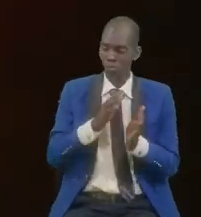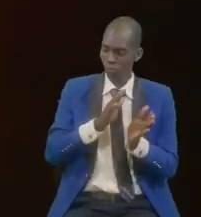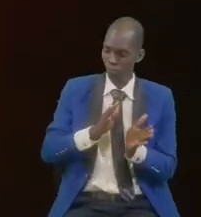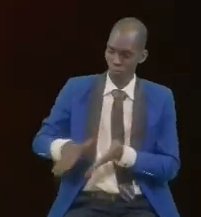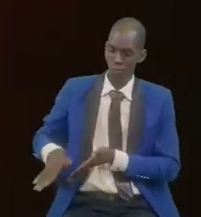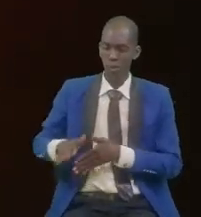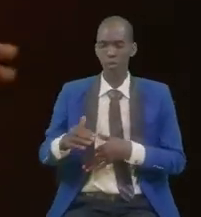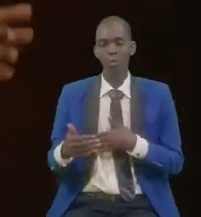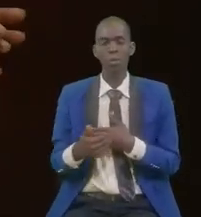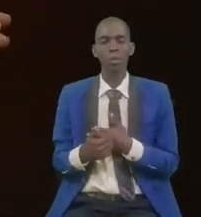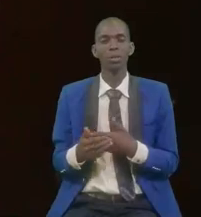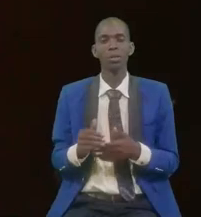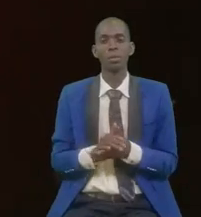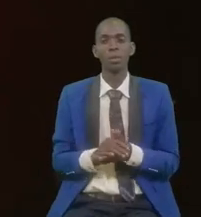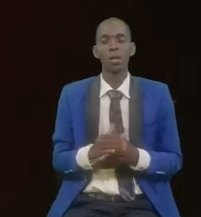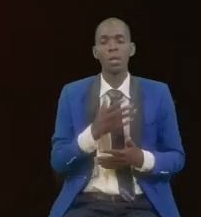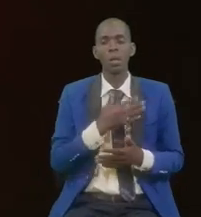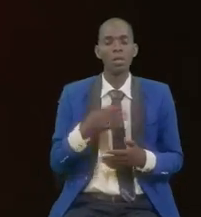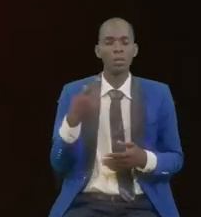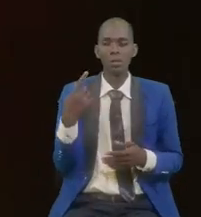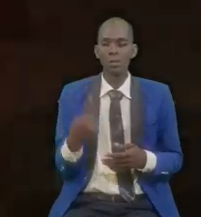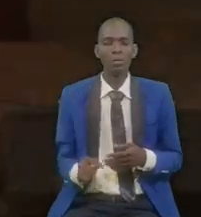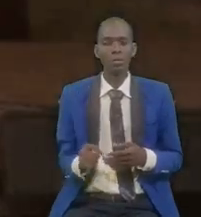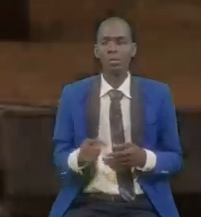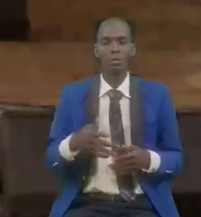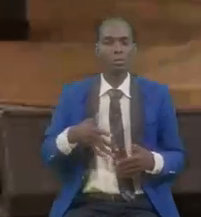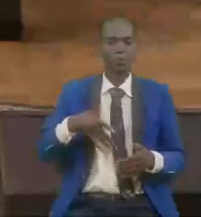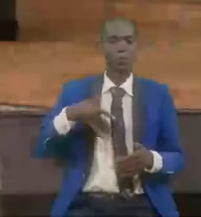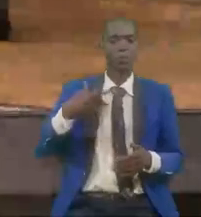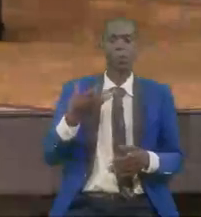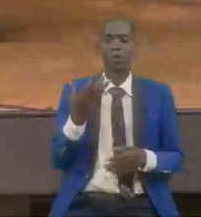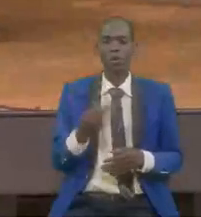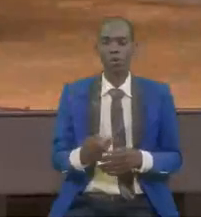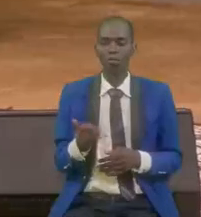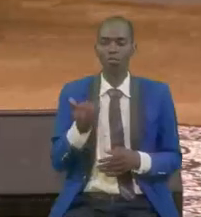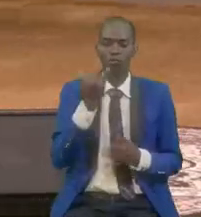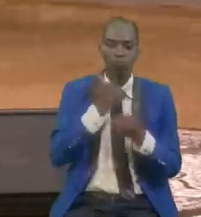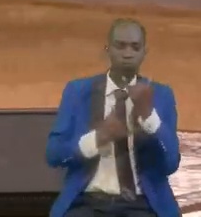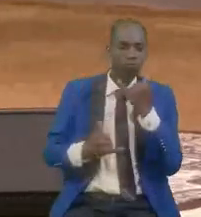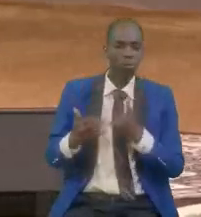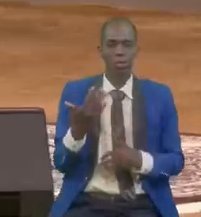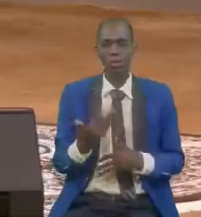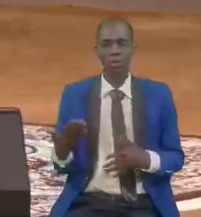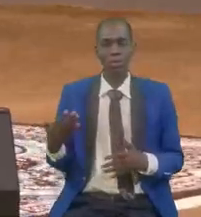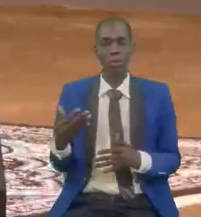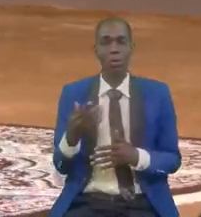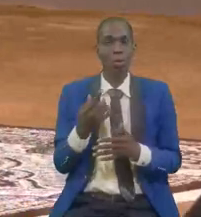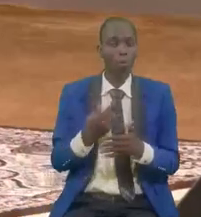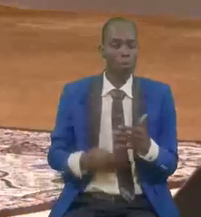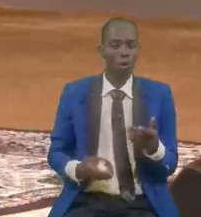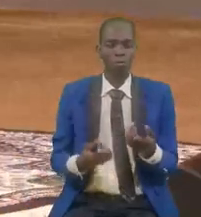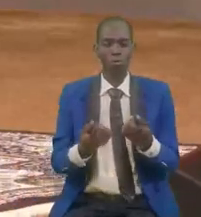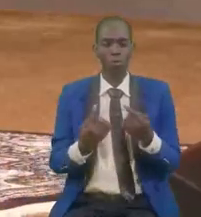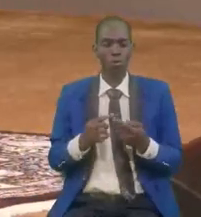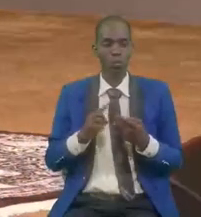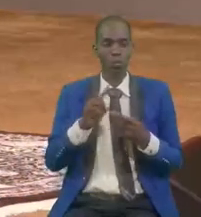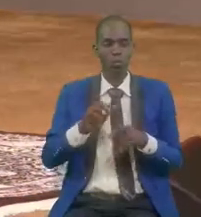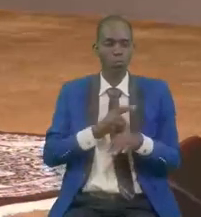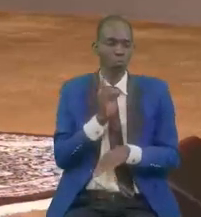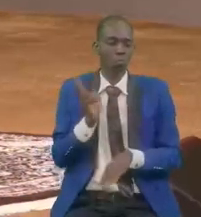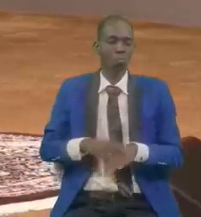souillure, mettez cela à part. C'est pourquoi rejetant toute souillure et tout excès de malice, ce qui vient